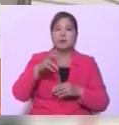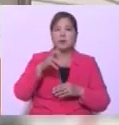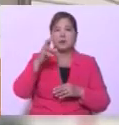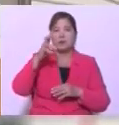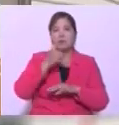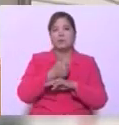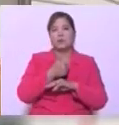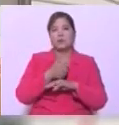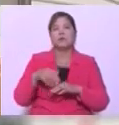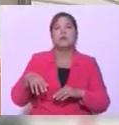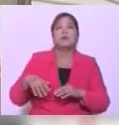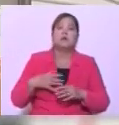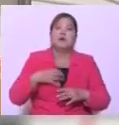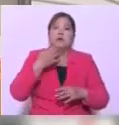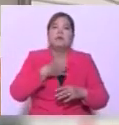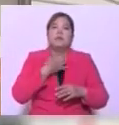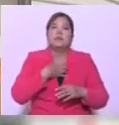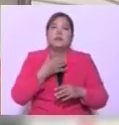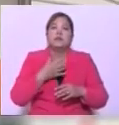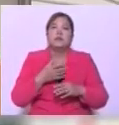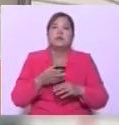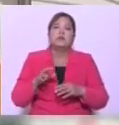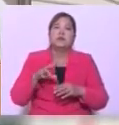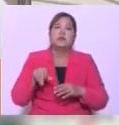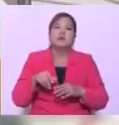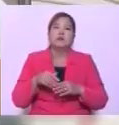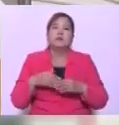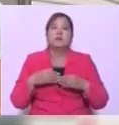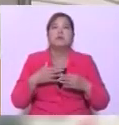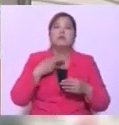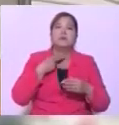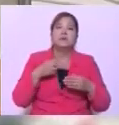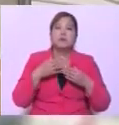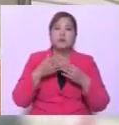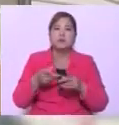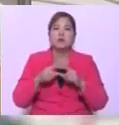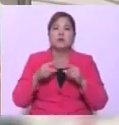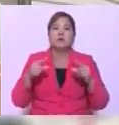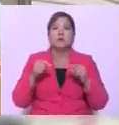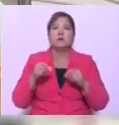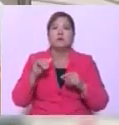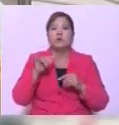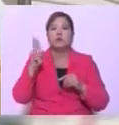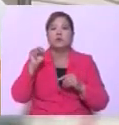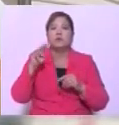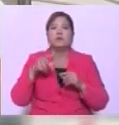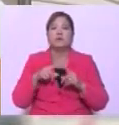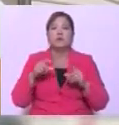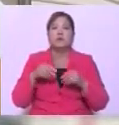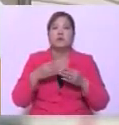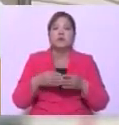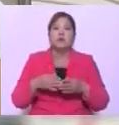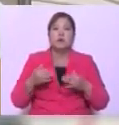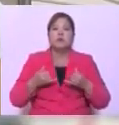было, конечно, волнительно. Ну, он также подал удостоверение личности, также расписался, как и все люди. Я его поздравила с